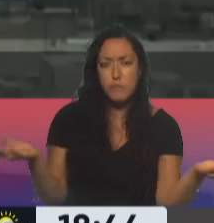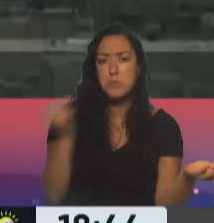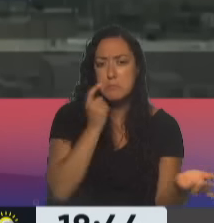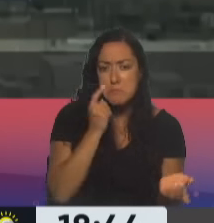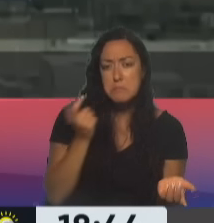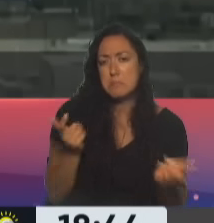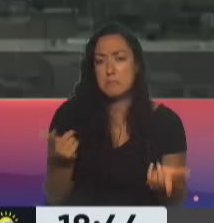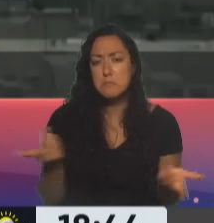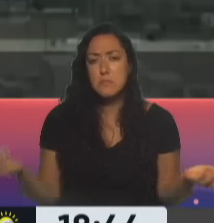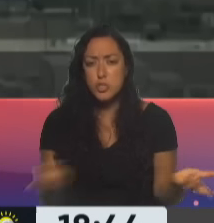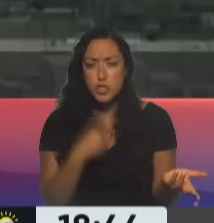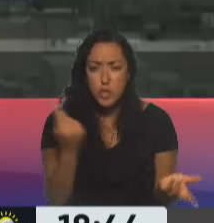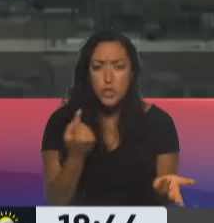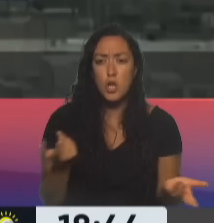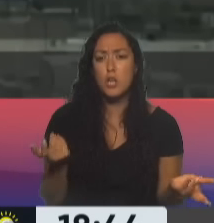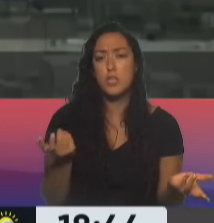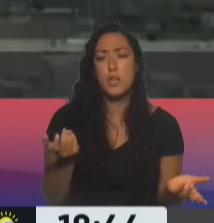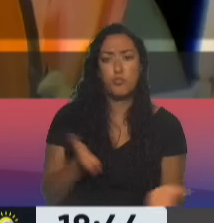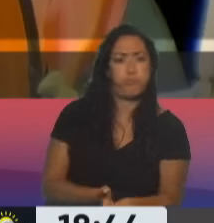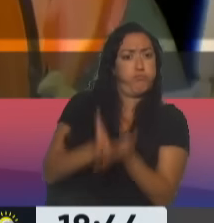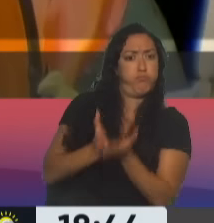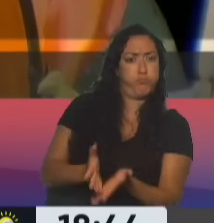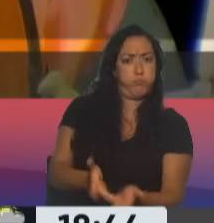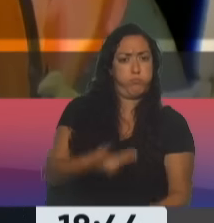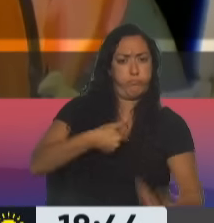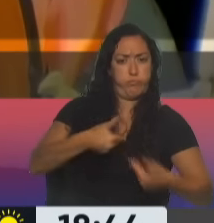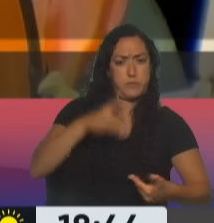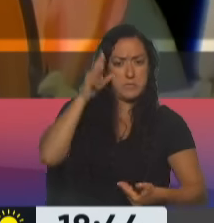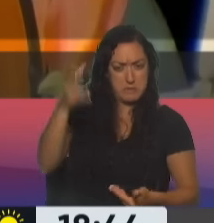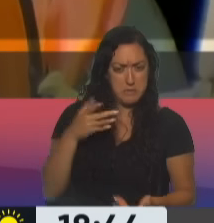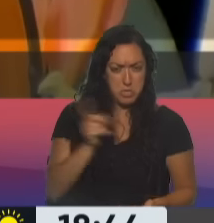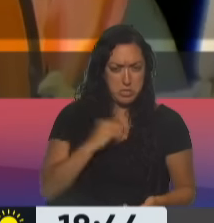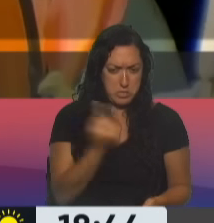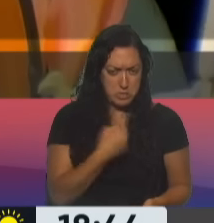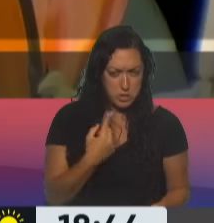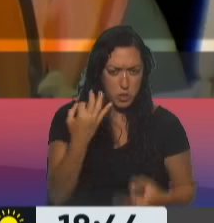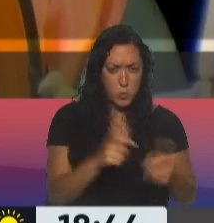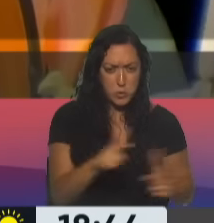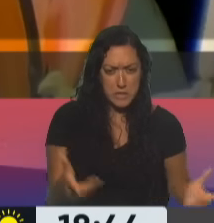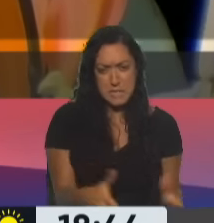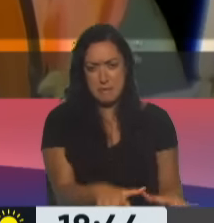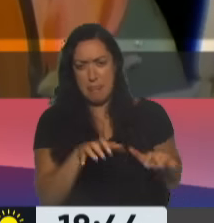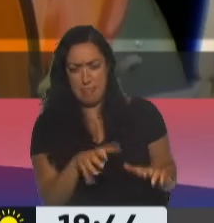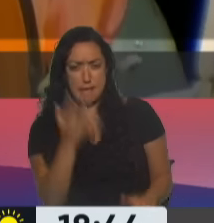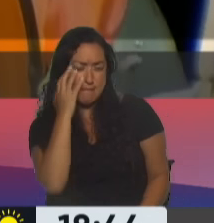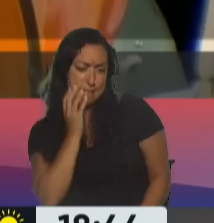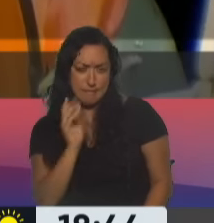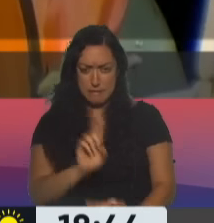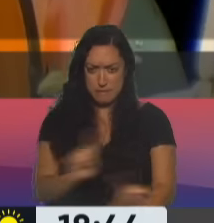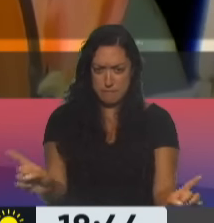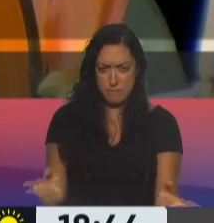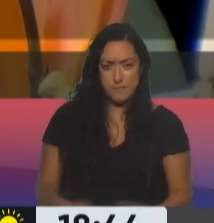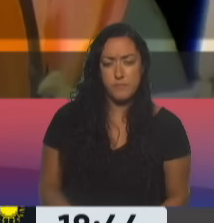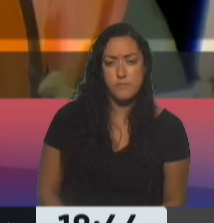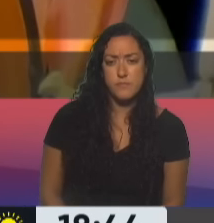ایران ما در مقابل زیادخواهی‌های آنها سرخم نخواهد کرد. ایران ما در